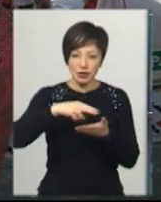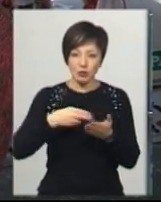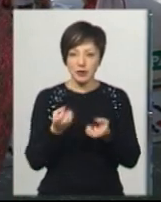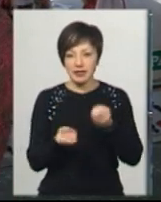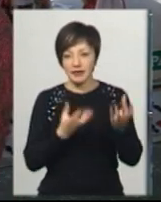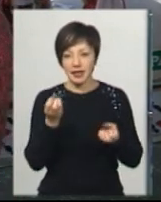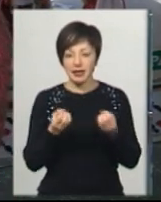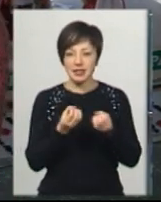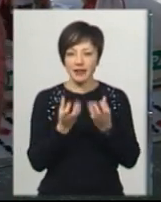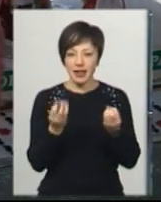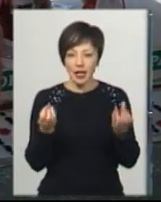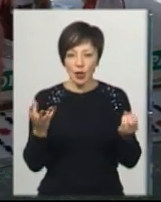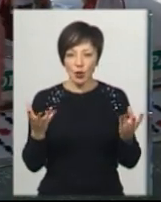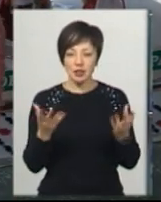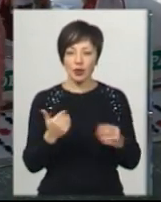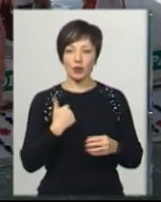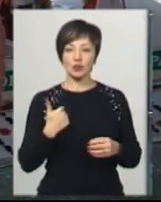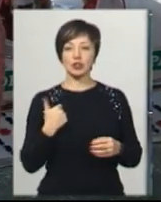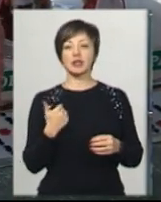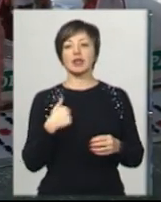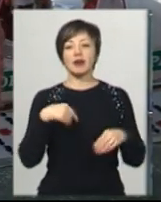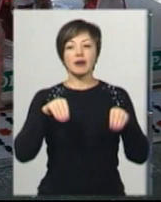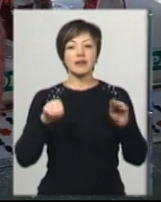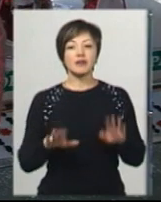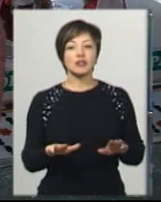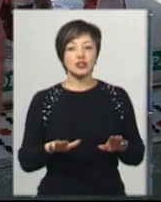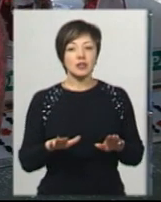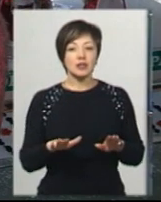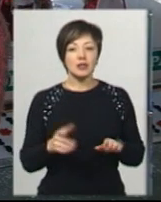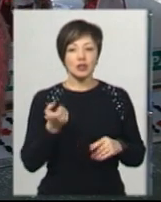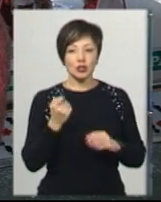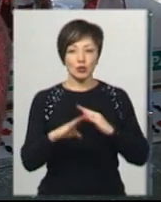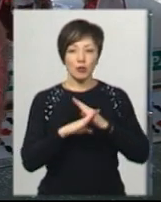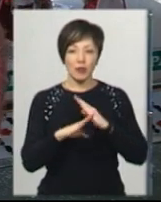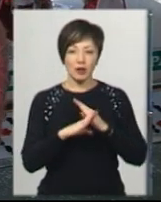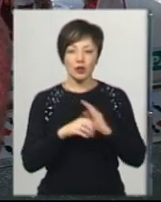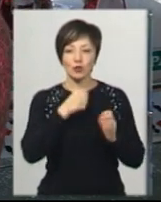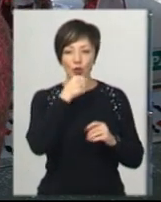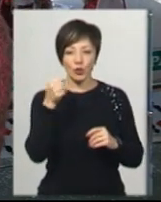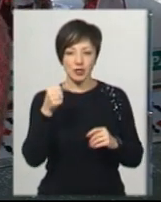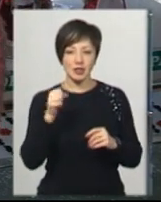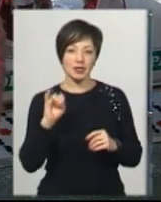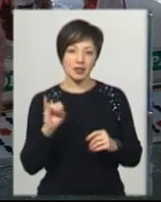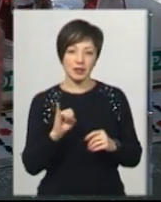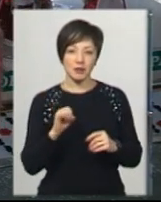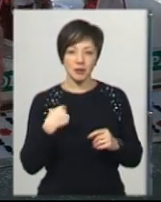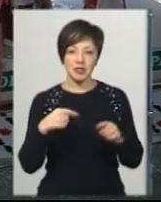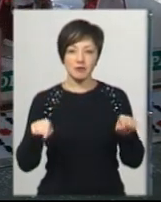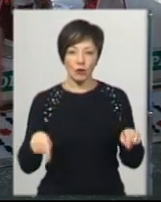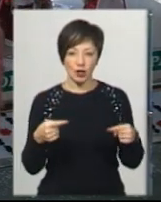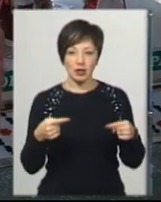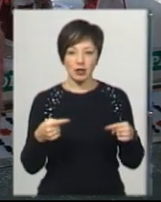світилося ще. Та я вирішила, мені трішки допомагали дорослі, і ми